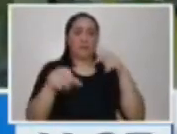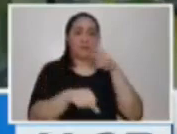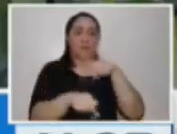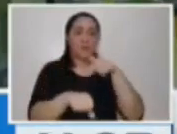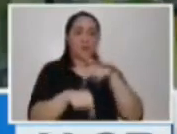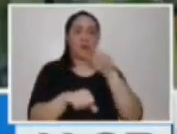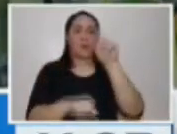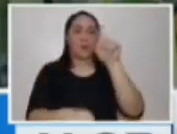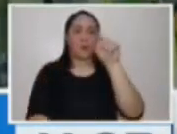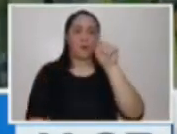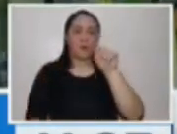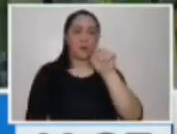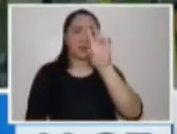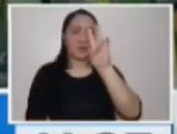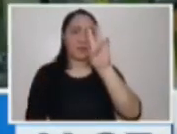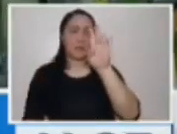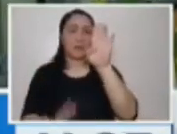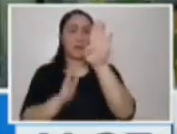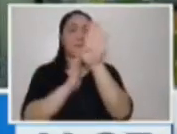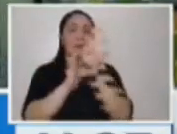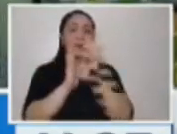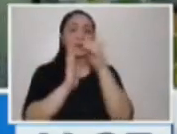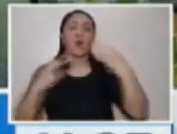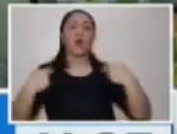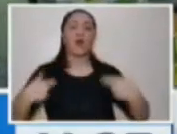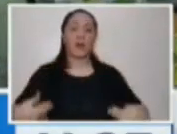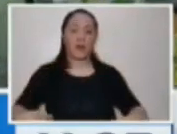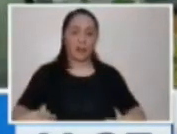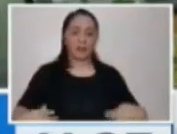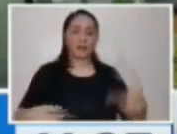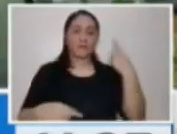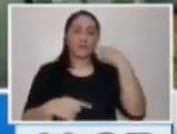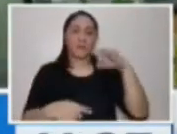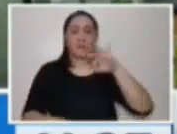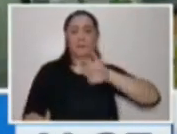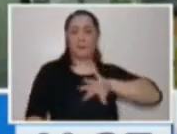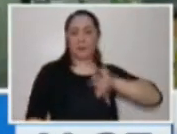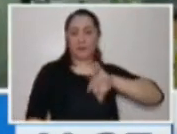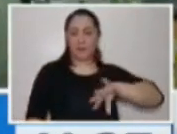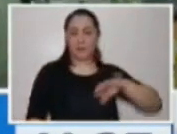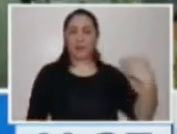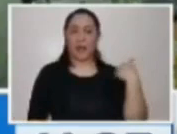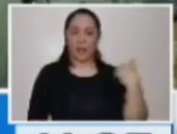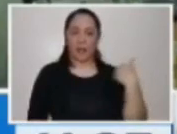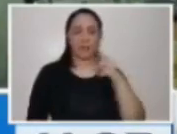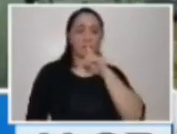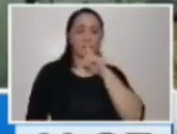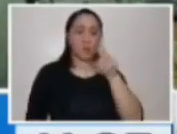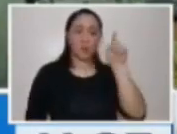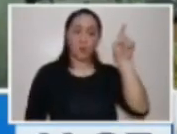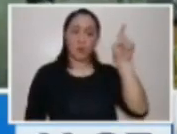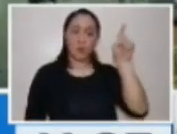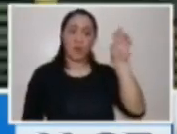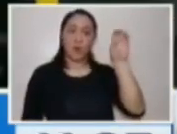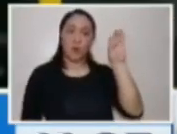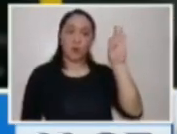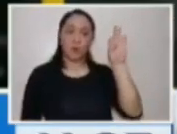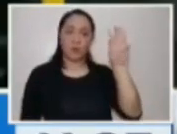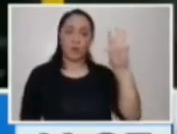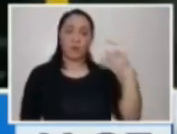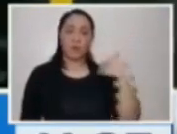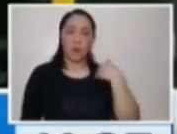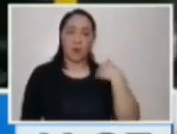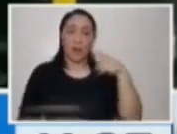pa yung hindi na ko-cover. Kailangan i-cover ito dahil ang mga OFWs natin, ay mga pamilya rito